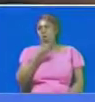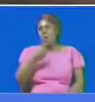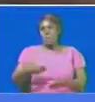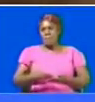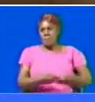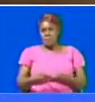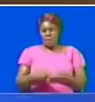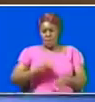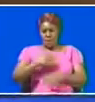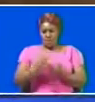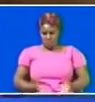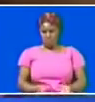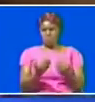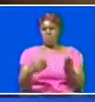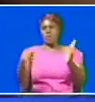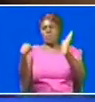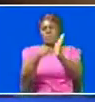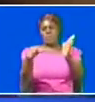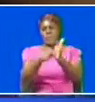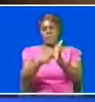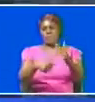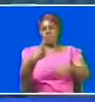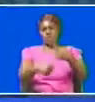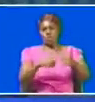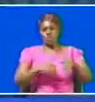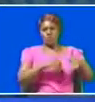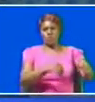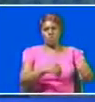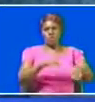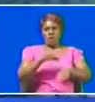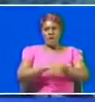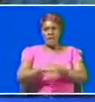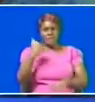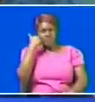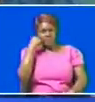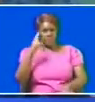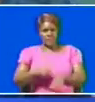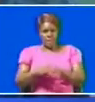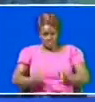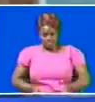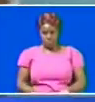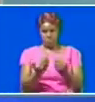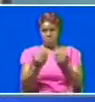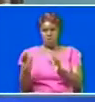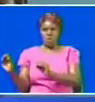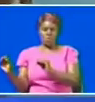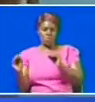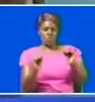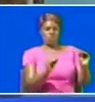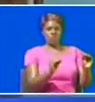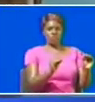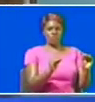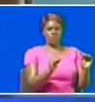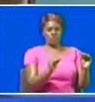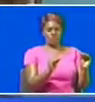baby. Baada ya kujifungua, masaibu yaliendelea kumuandama alipopata madhara wakati wa kujifungua, hivyo kuhamishiwa wodi hii ya